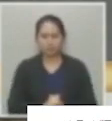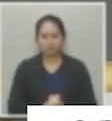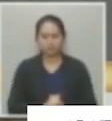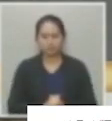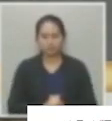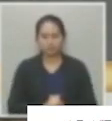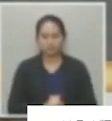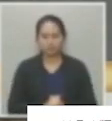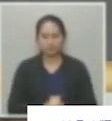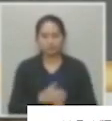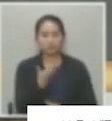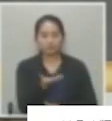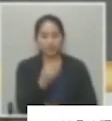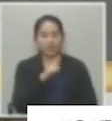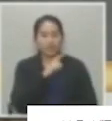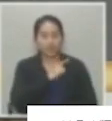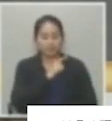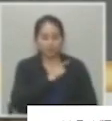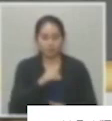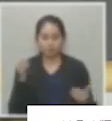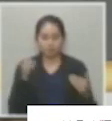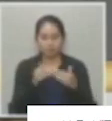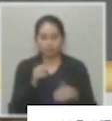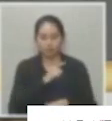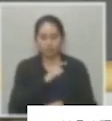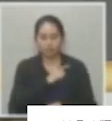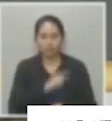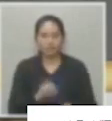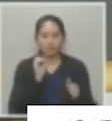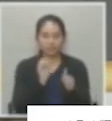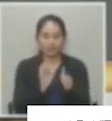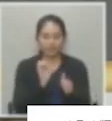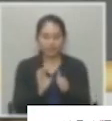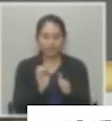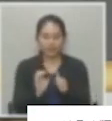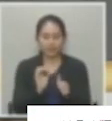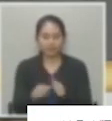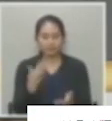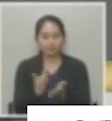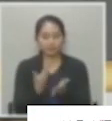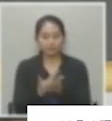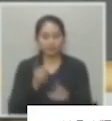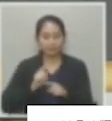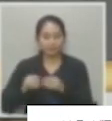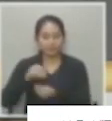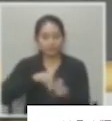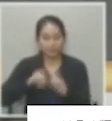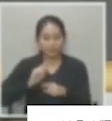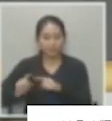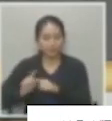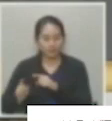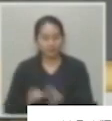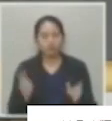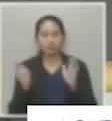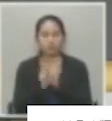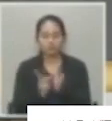องเนี่ยครับมีหน้าที่โดยตรงในการแนะนำหน่วยงบประมาณทำในเรื่องนี้เพราะในกฎหมายที่เขียน